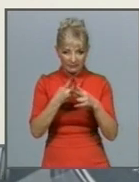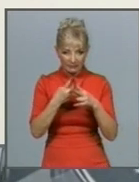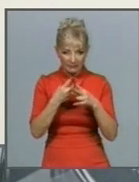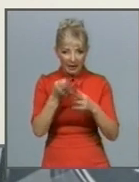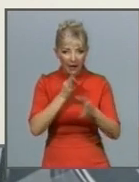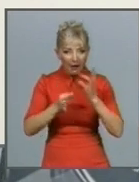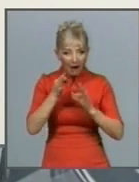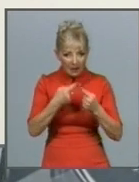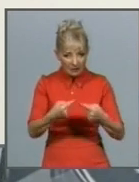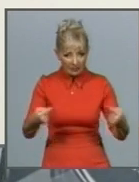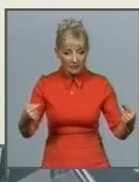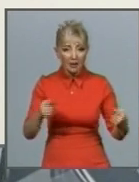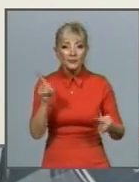Щоб